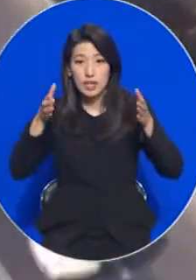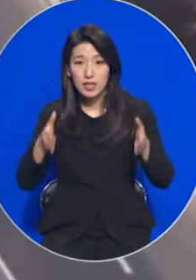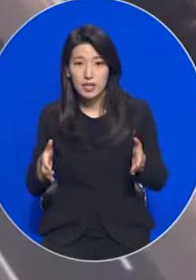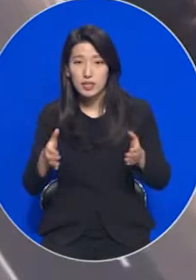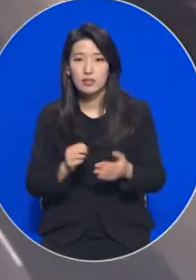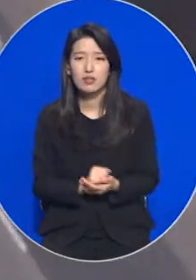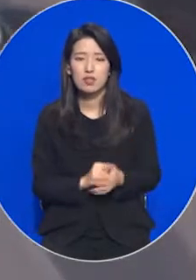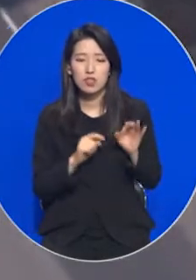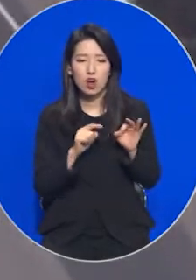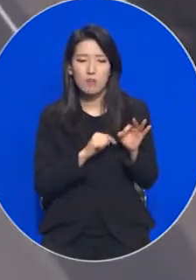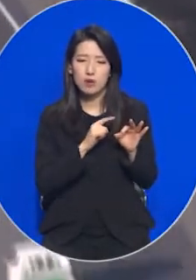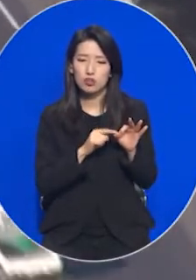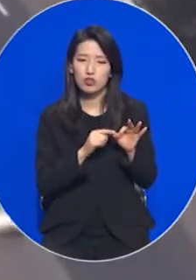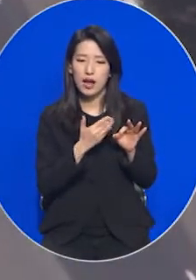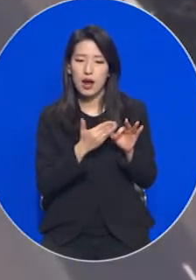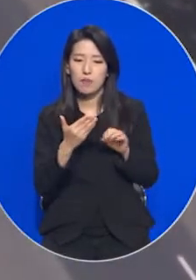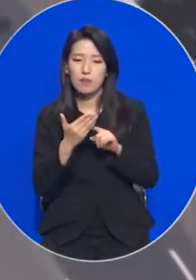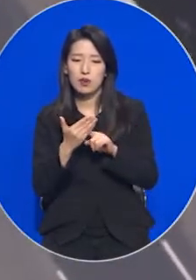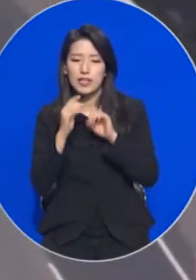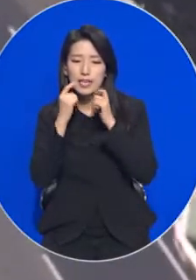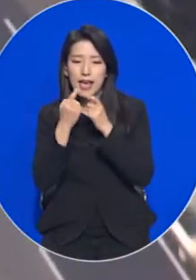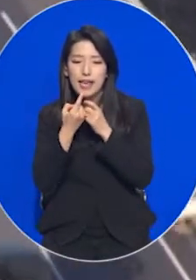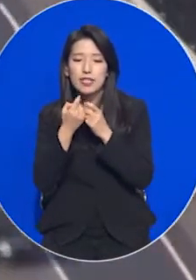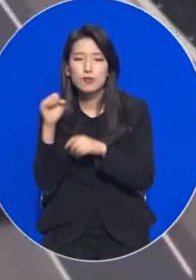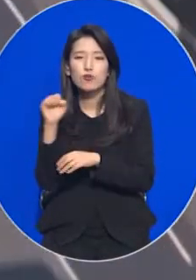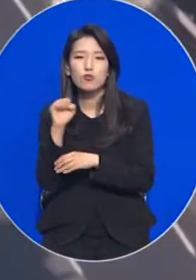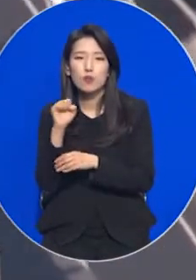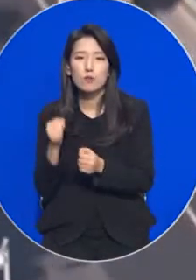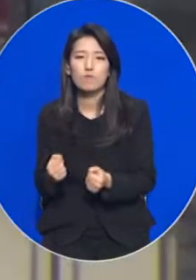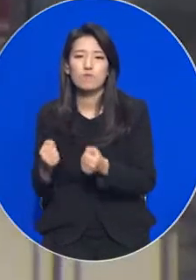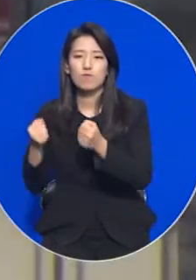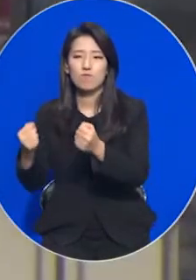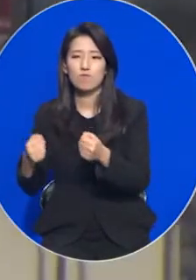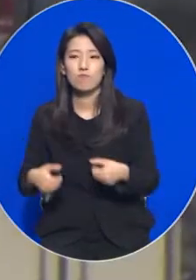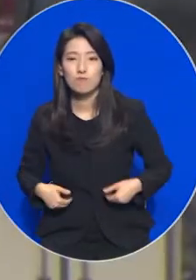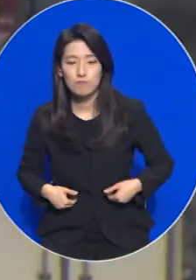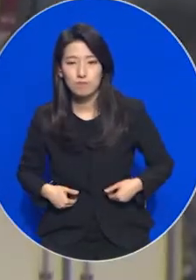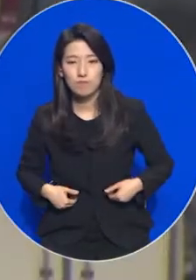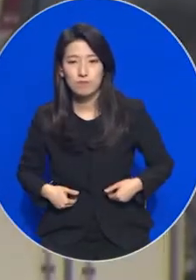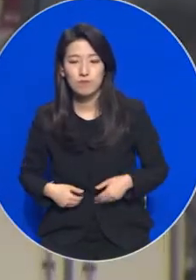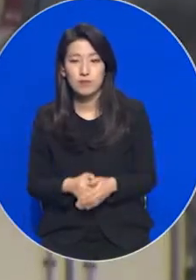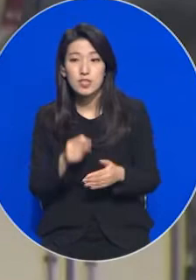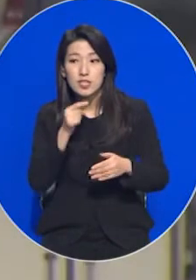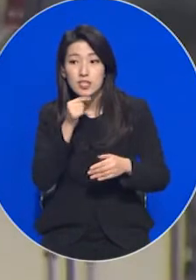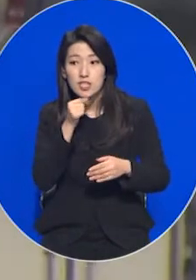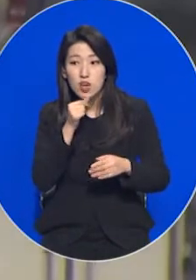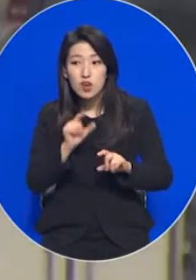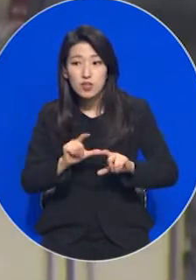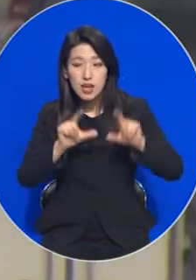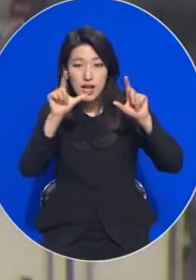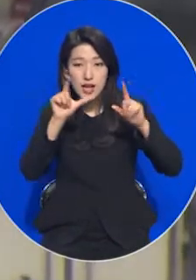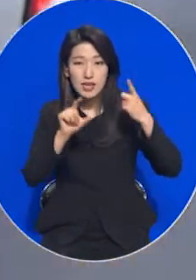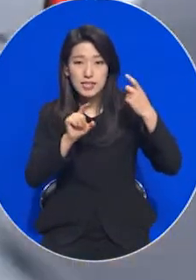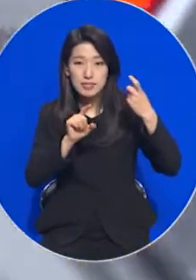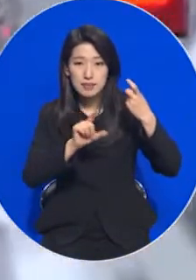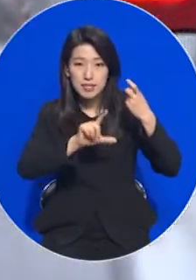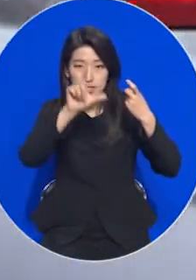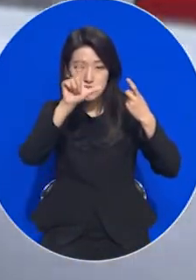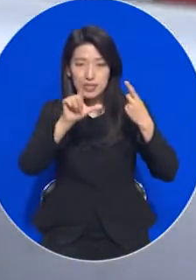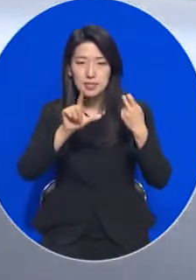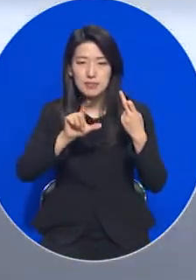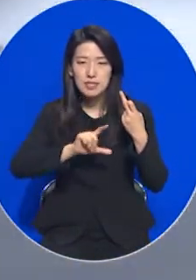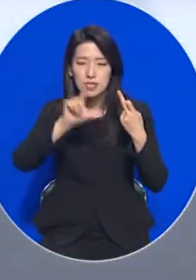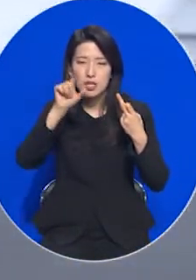9명 이상이 자가용을 이용하고 귀성이 집중되는 설 전날인 11일 오전과 설 당일인 12일 오후에